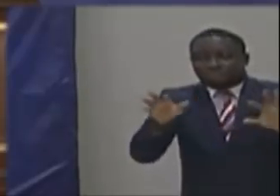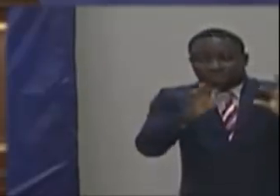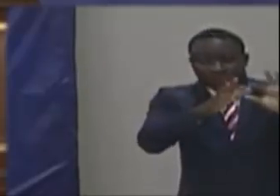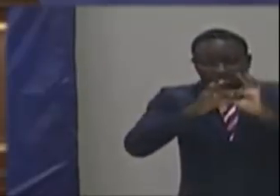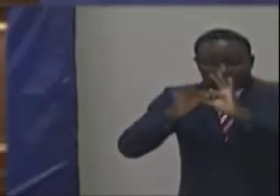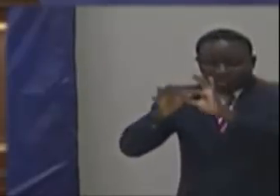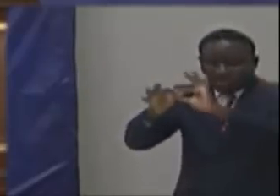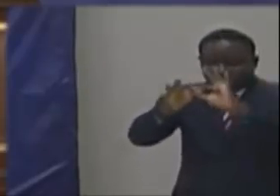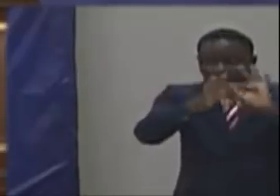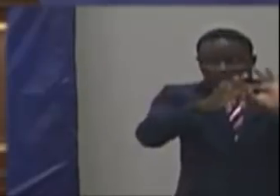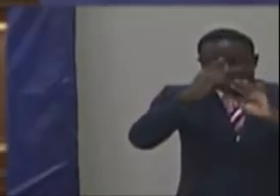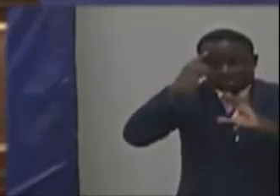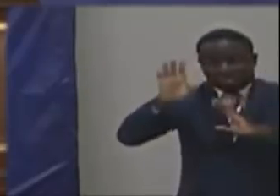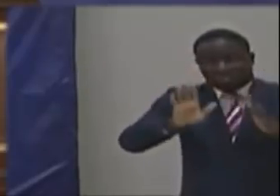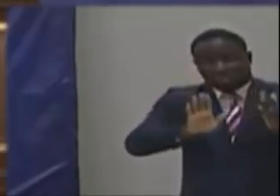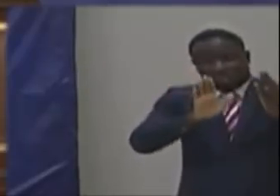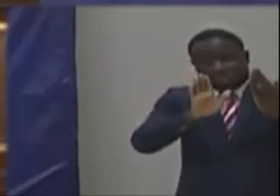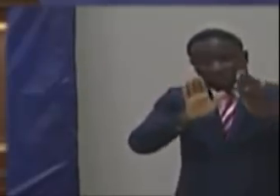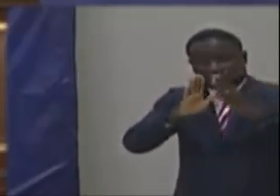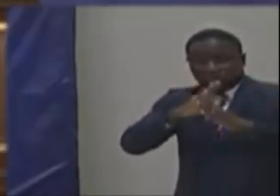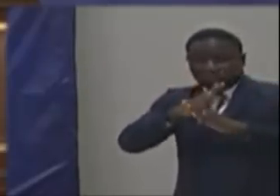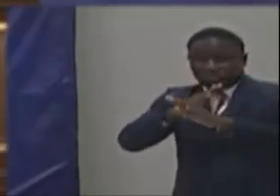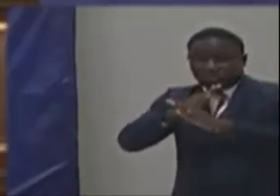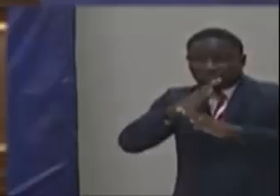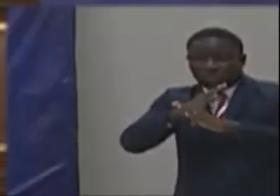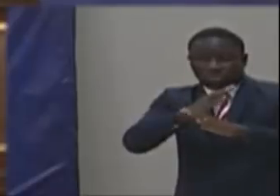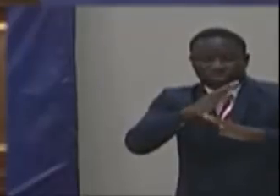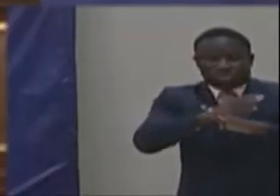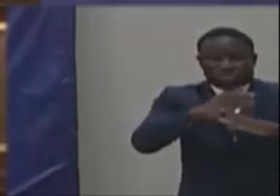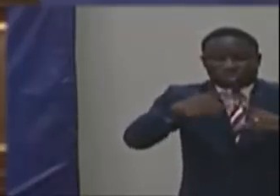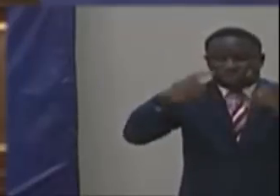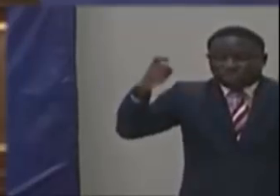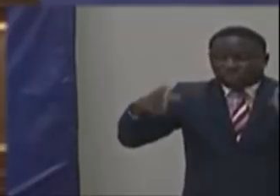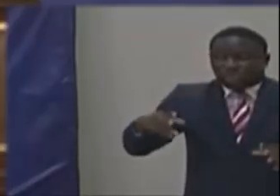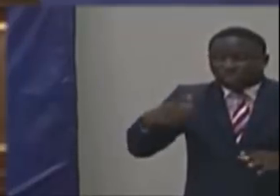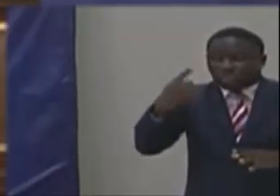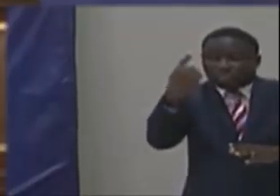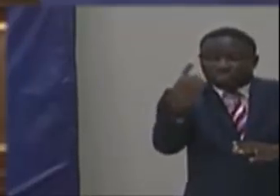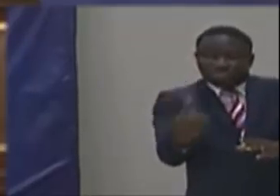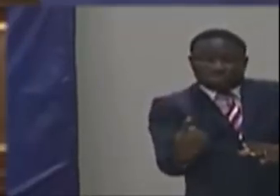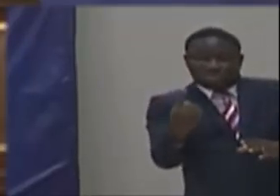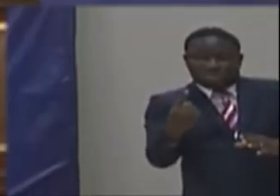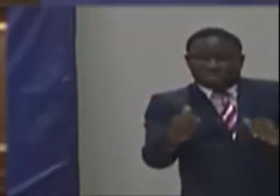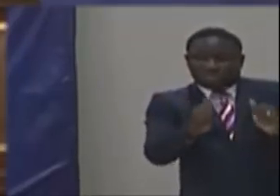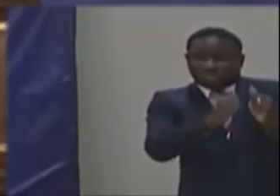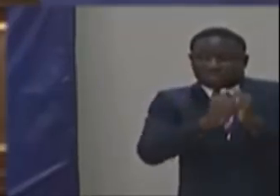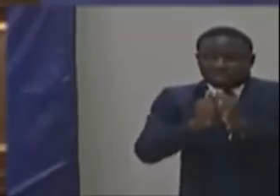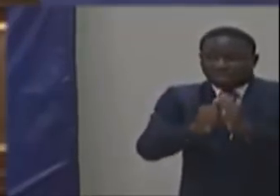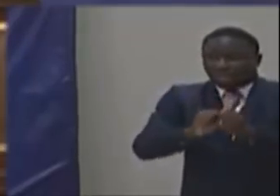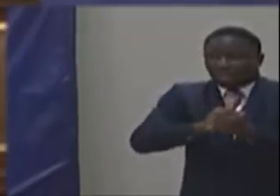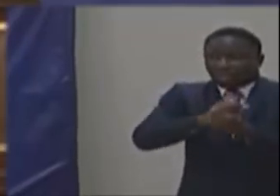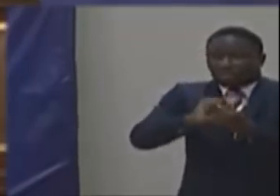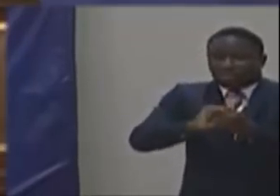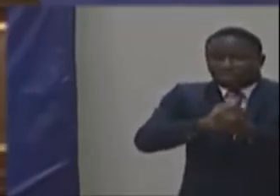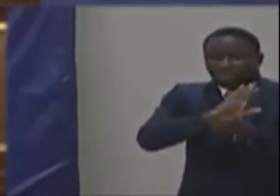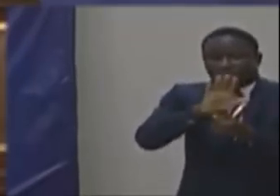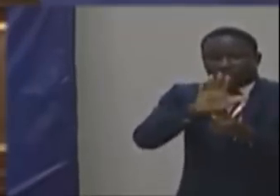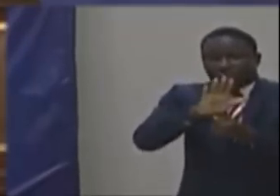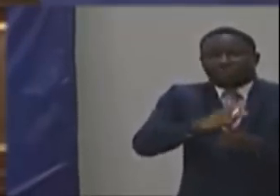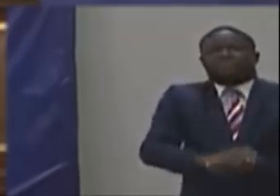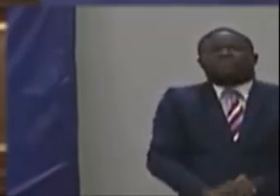ensemble pour nous faire face carré contre l'ennemi commun ça qui est le coronavirus.